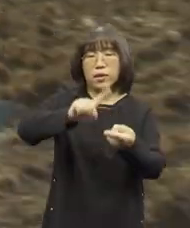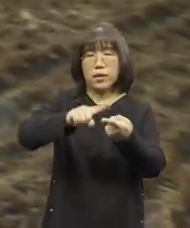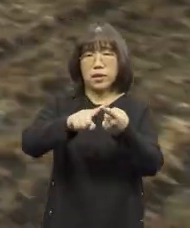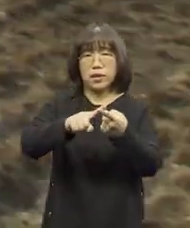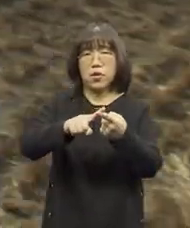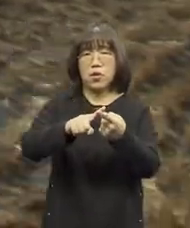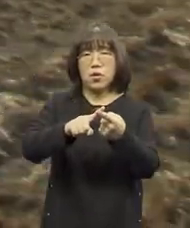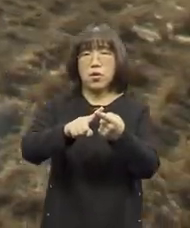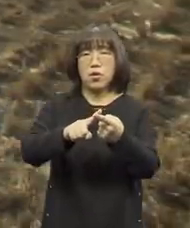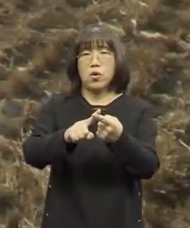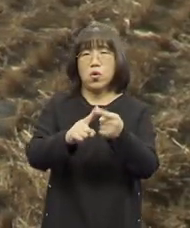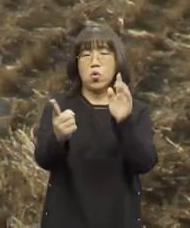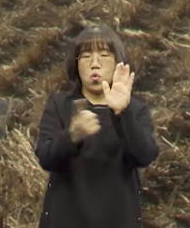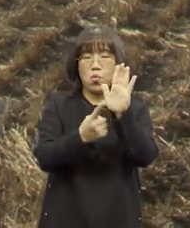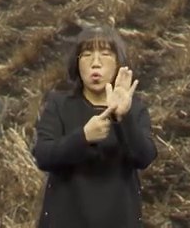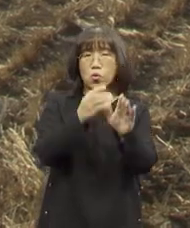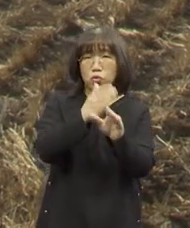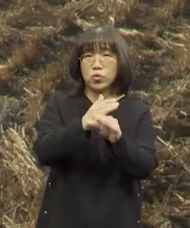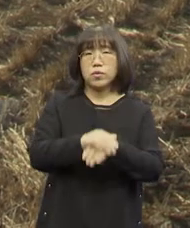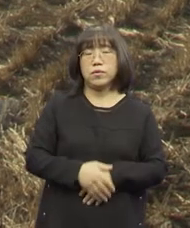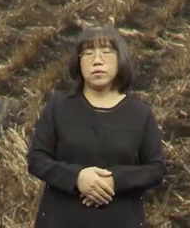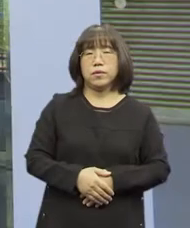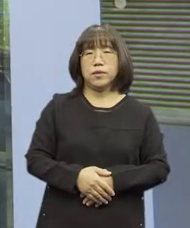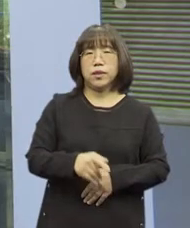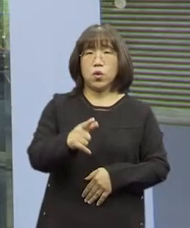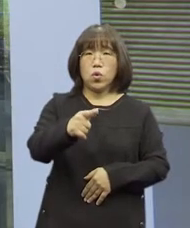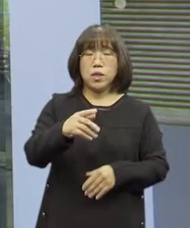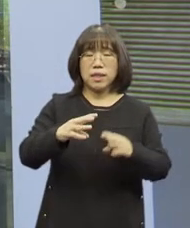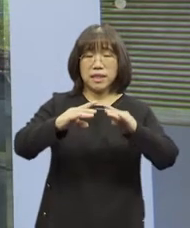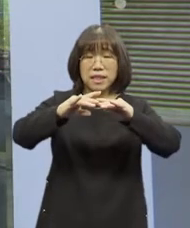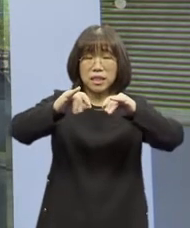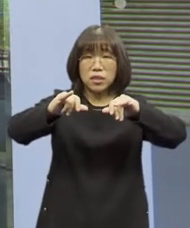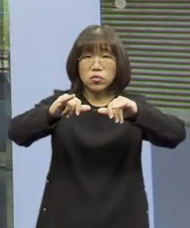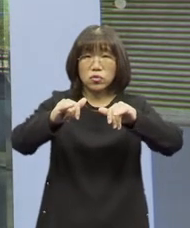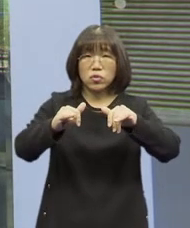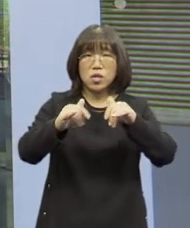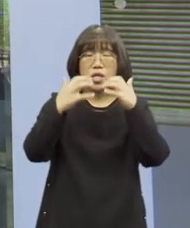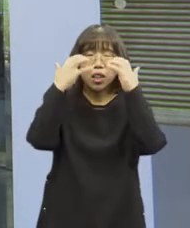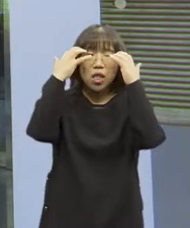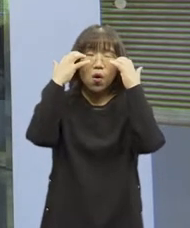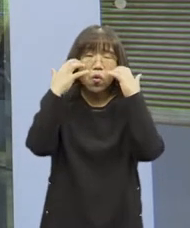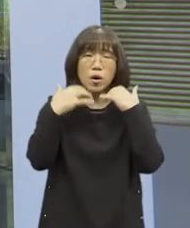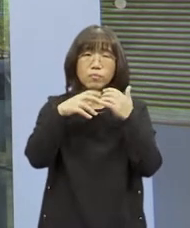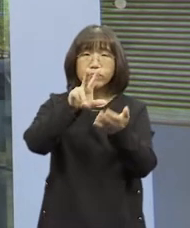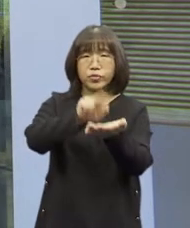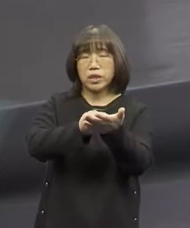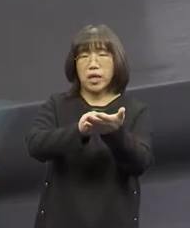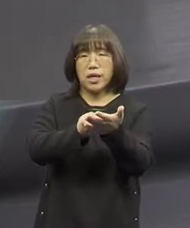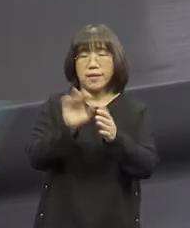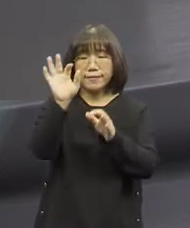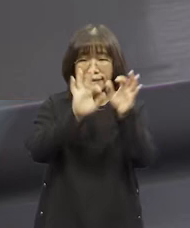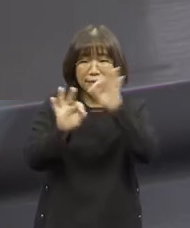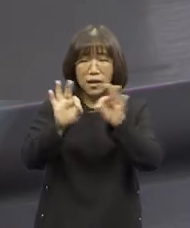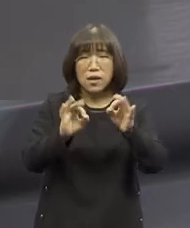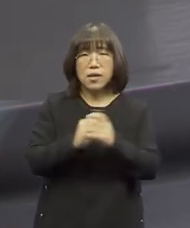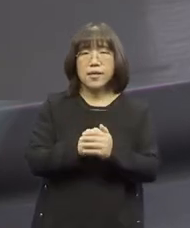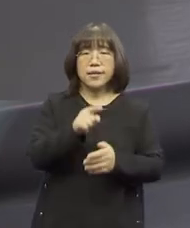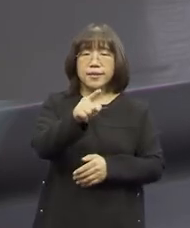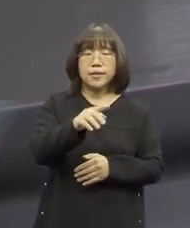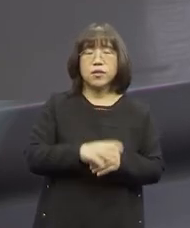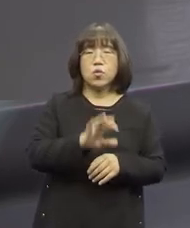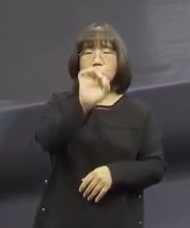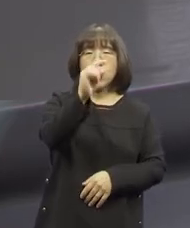있습니다. 강서구는 앞으로도 온실가스 배출원을 찾아 배출량과 감축량을 정확히 산정할 수